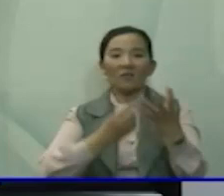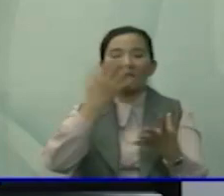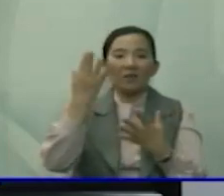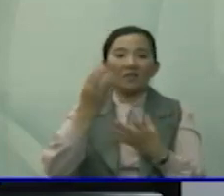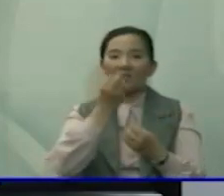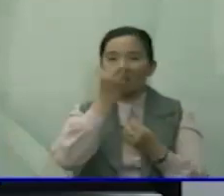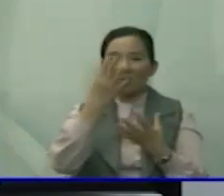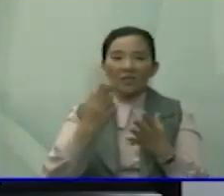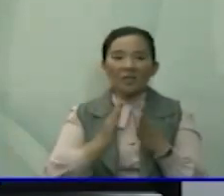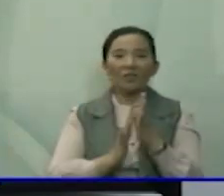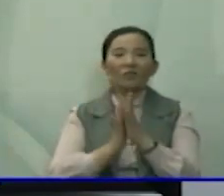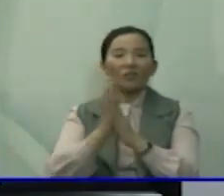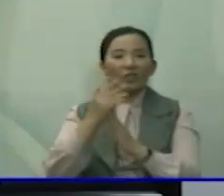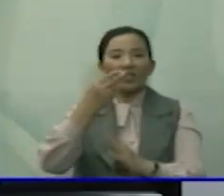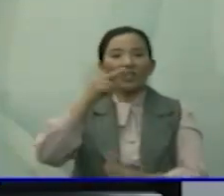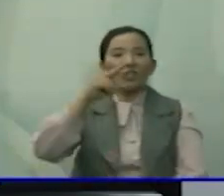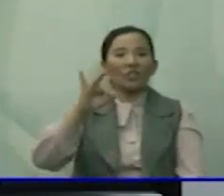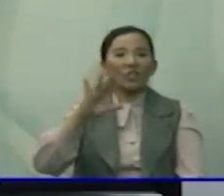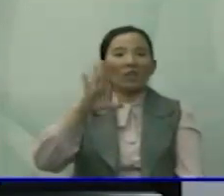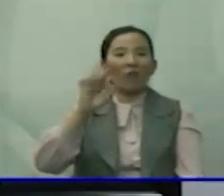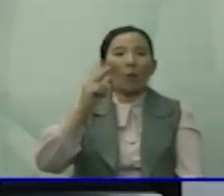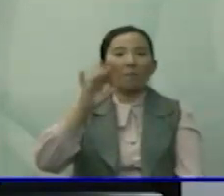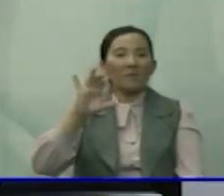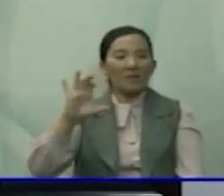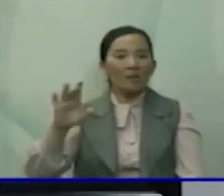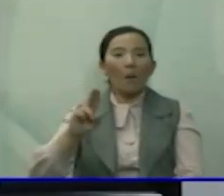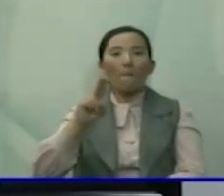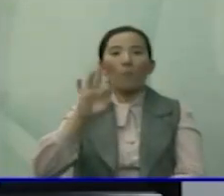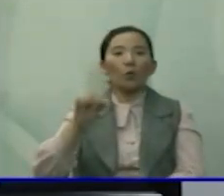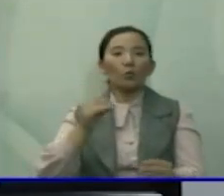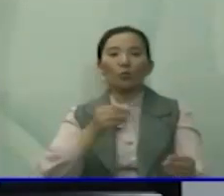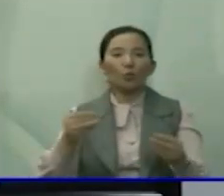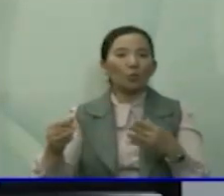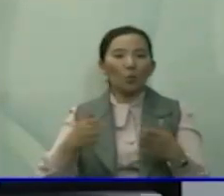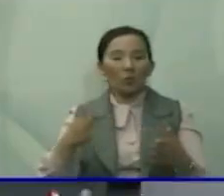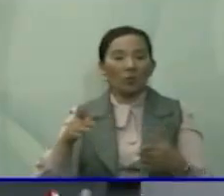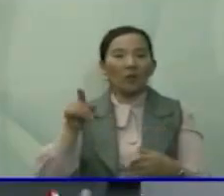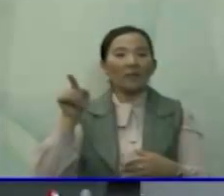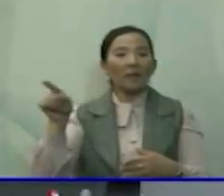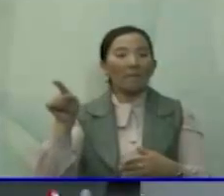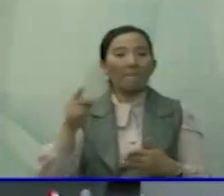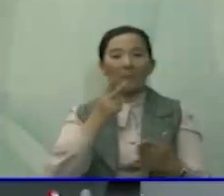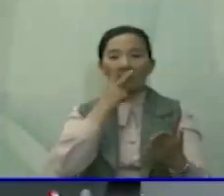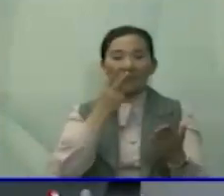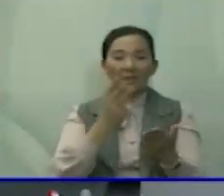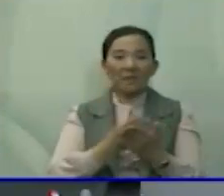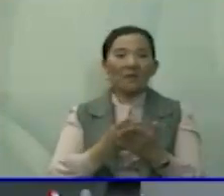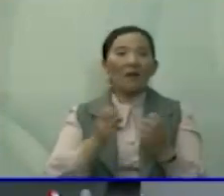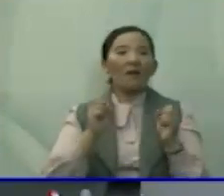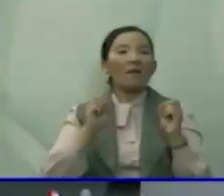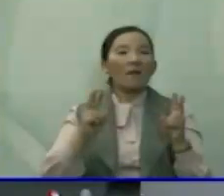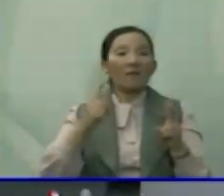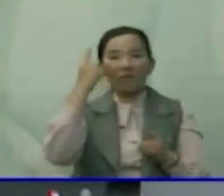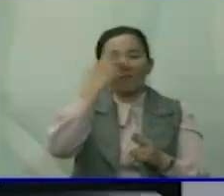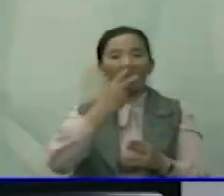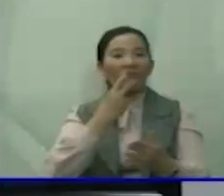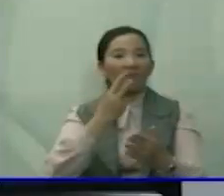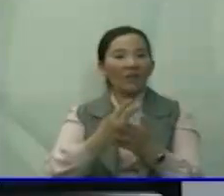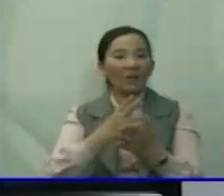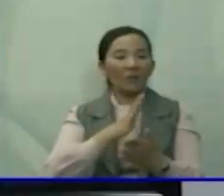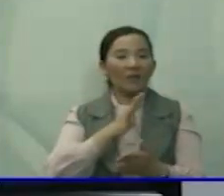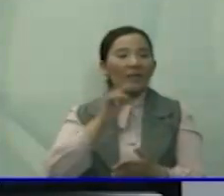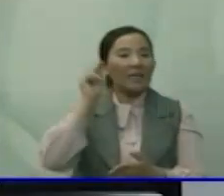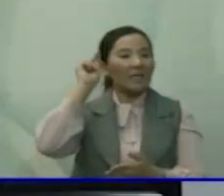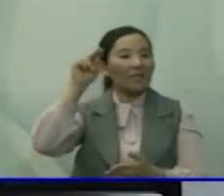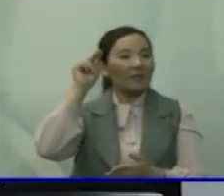живопись по шелку посмотрите как выглядела китайское письмо